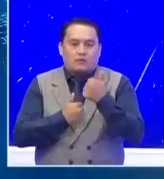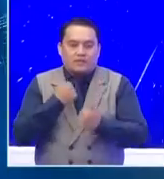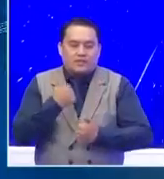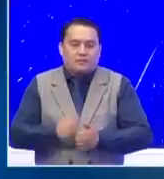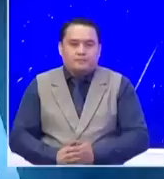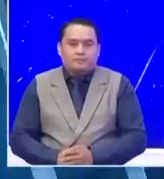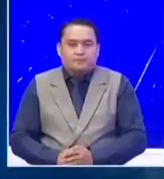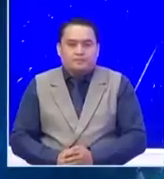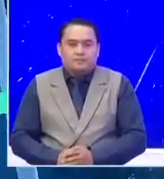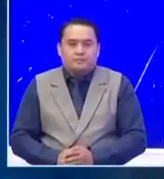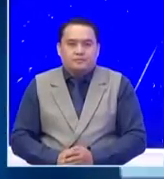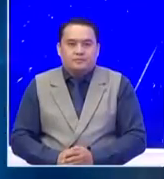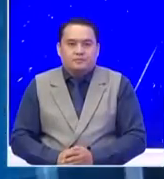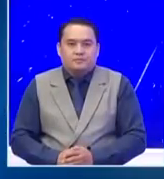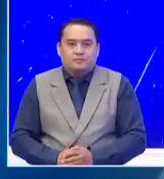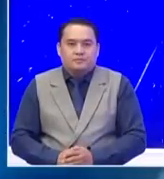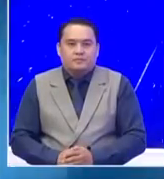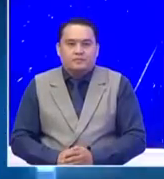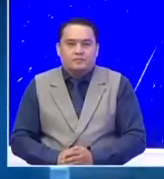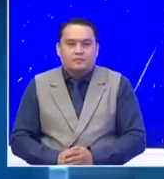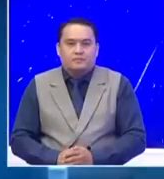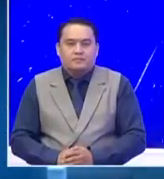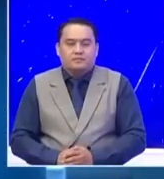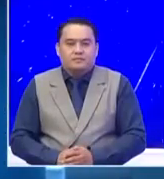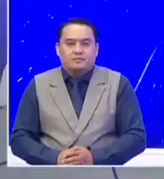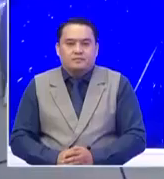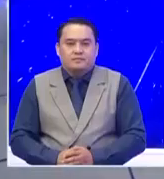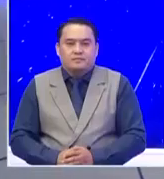стартах. Елеман Раймбеков, Жаркан Шантаев, Аблат ПП, телеканал ЖТСУ.